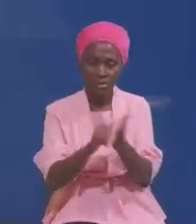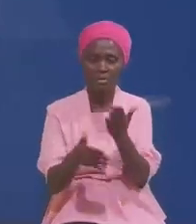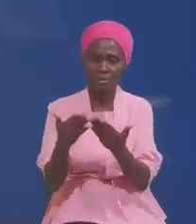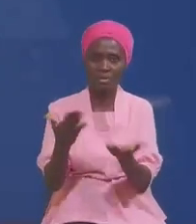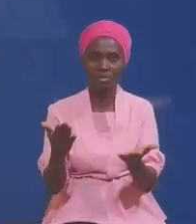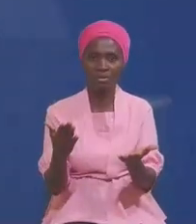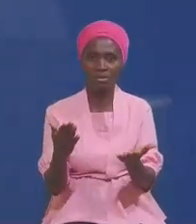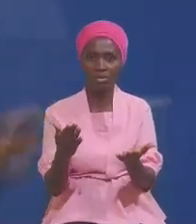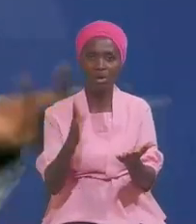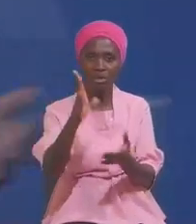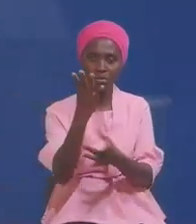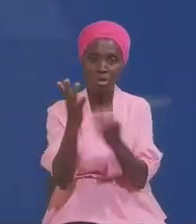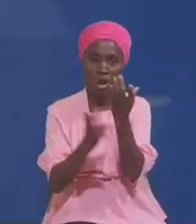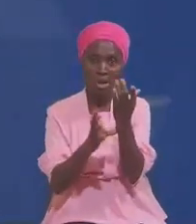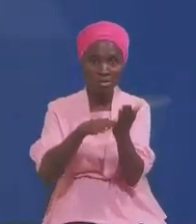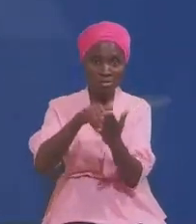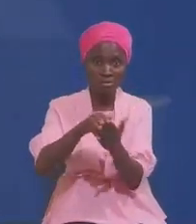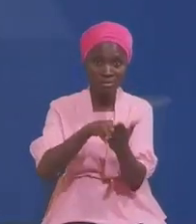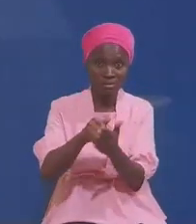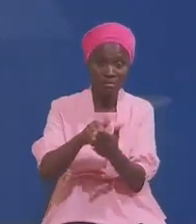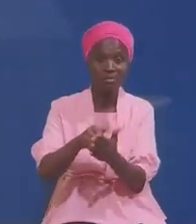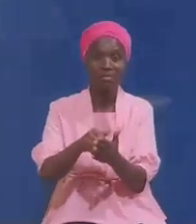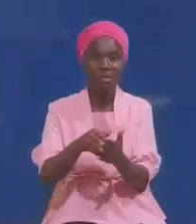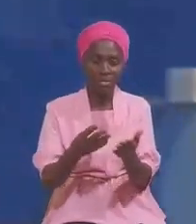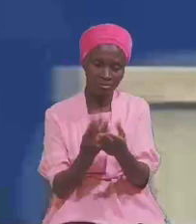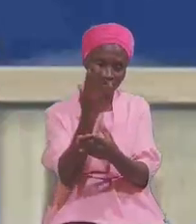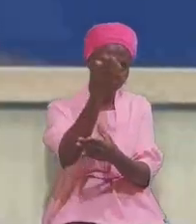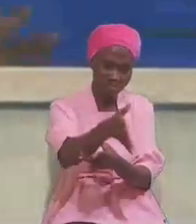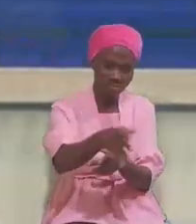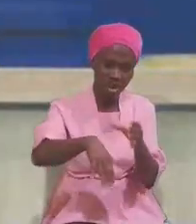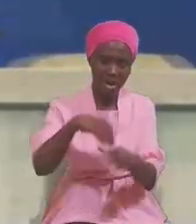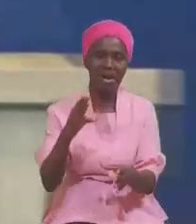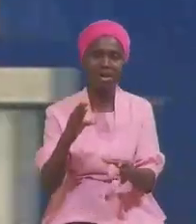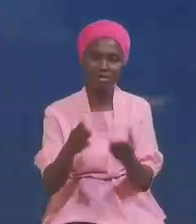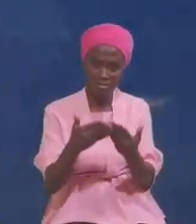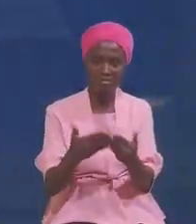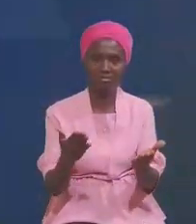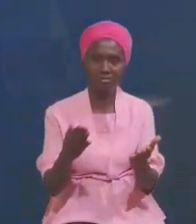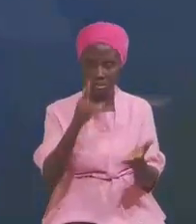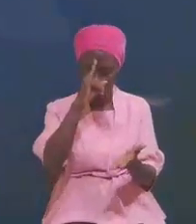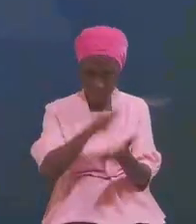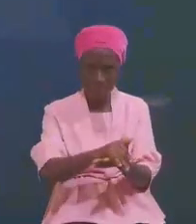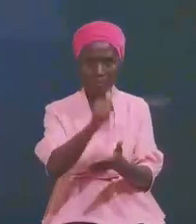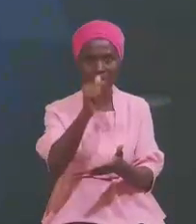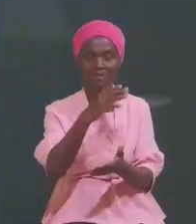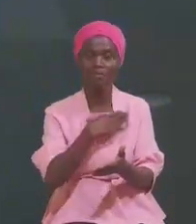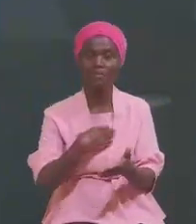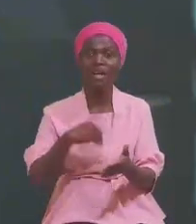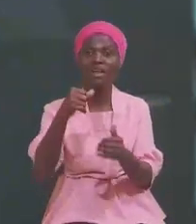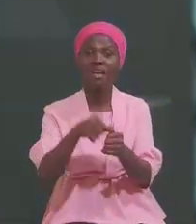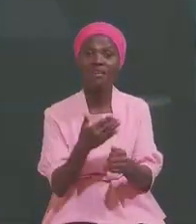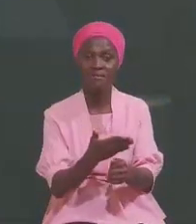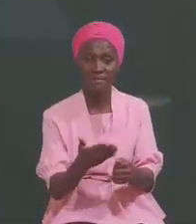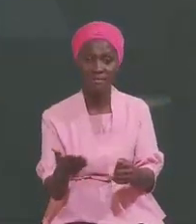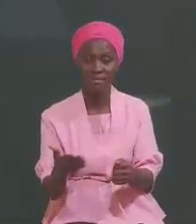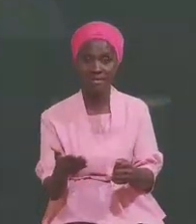cette main sèche-là, c'est très simple. Croyez et tout